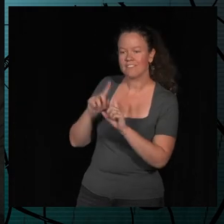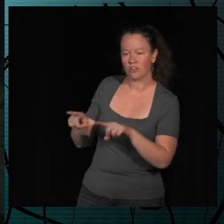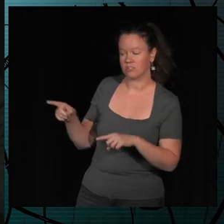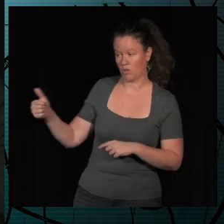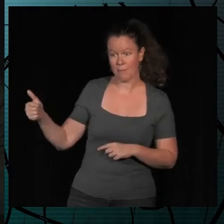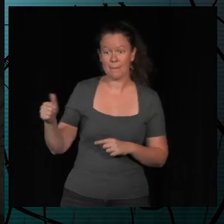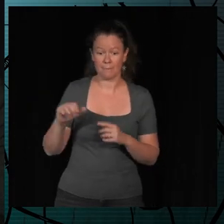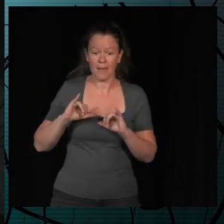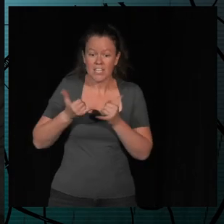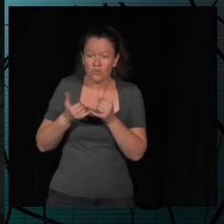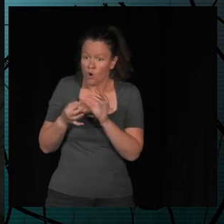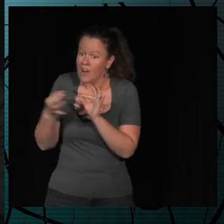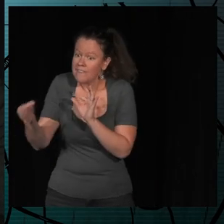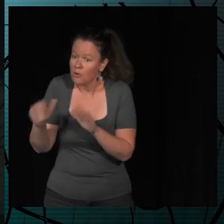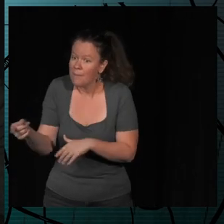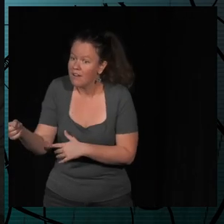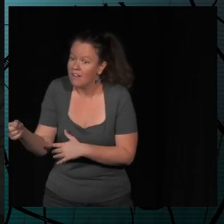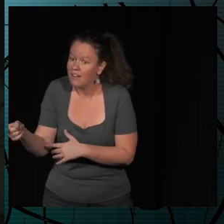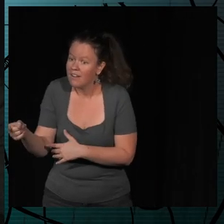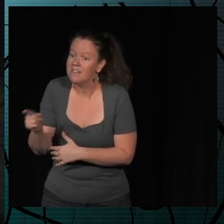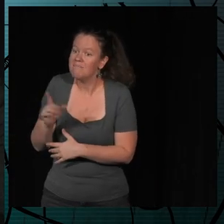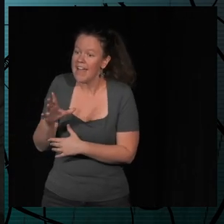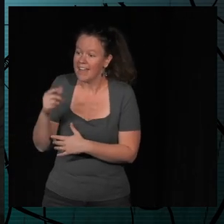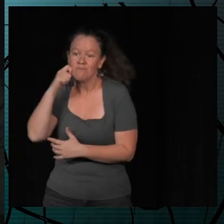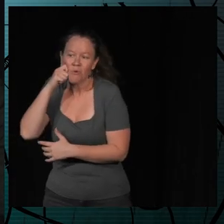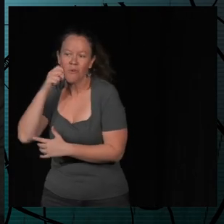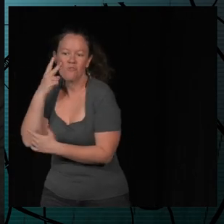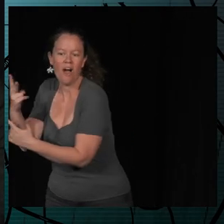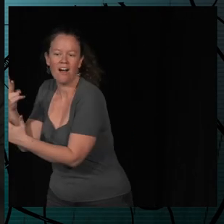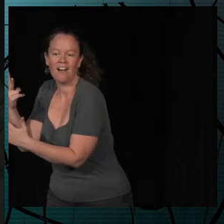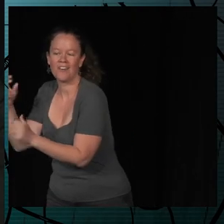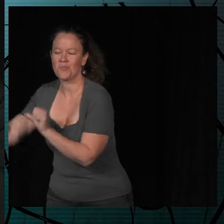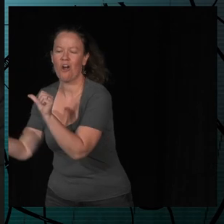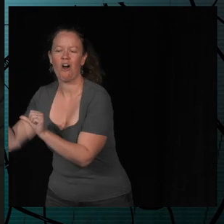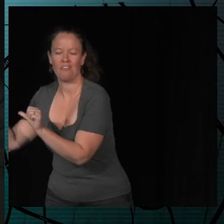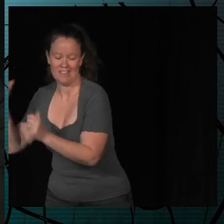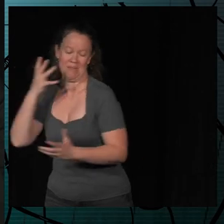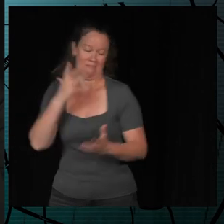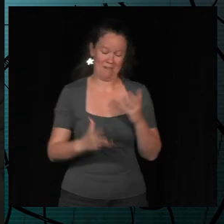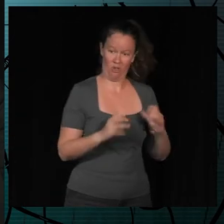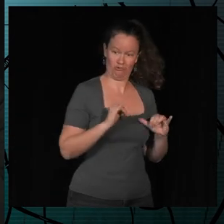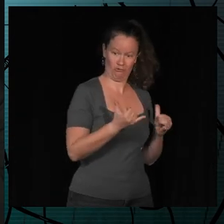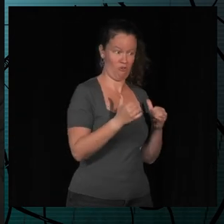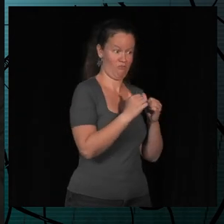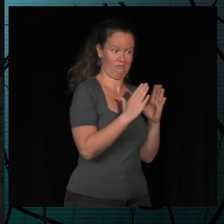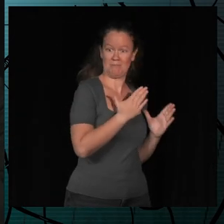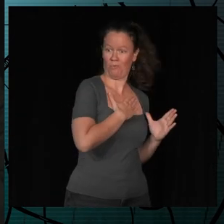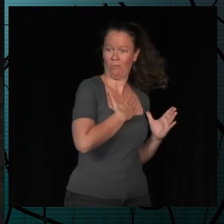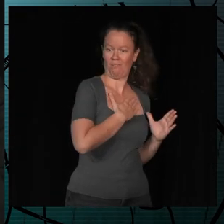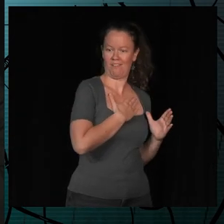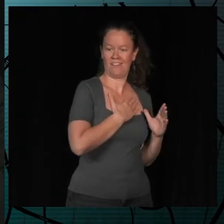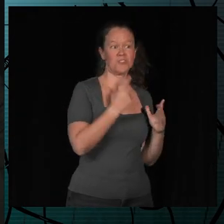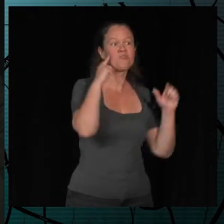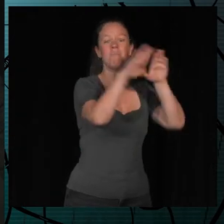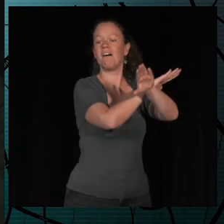versus en ligne mais tout seul dans ma chambre et c'est une question compliquée à répondre alors j'ai plus de questions que de réponse moi